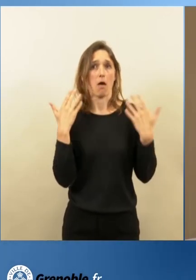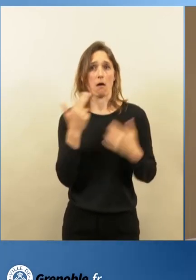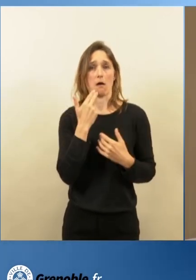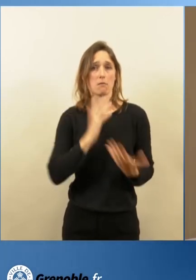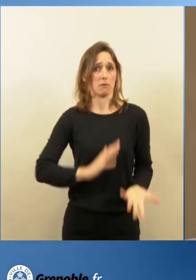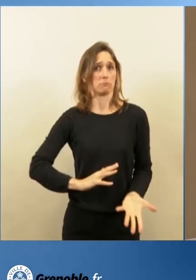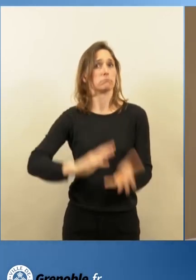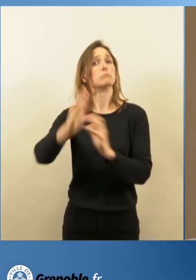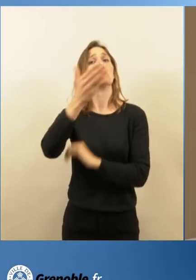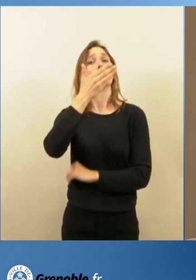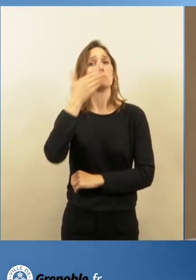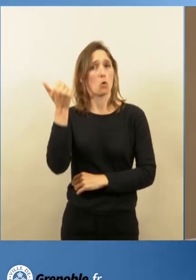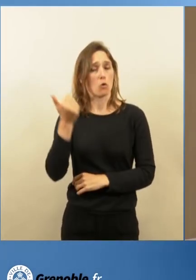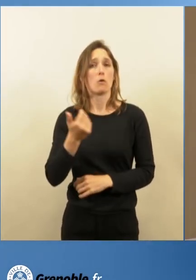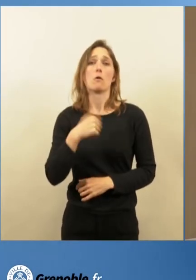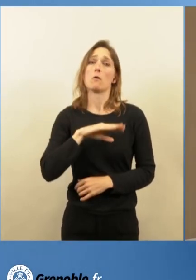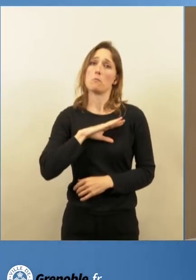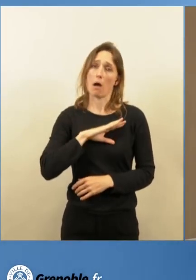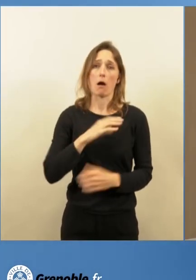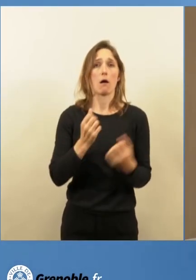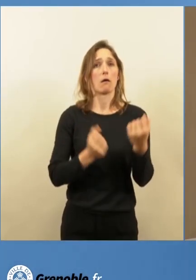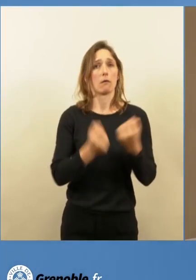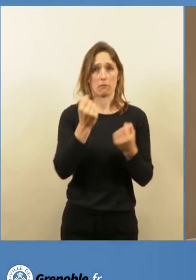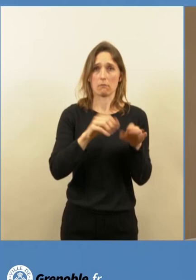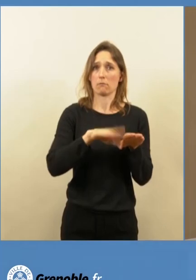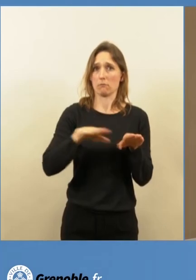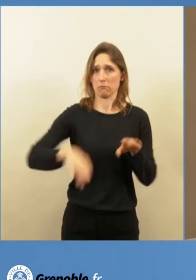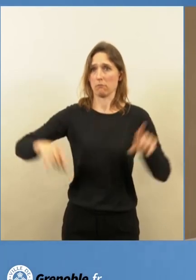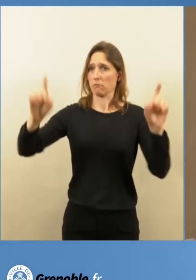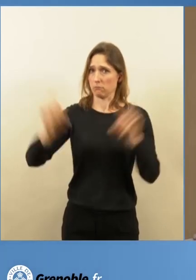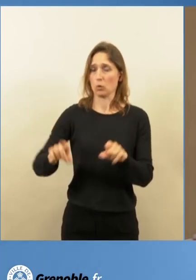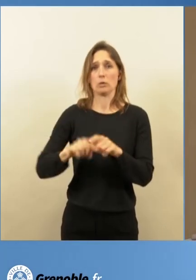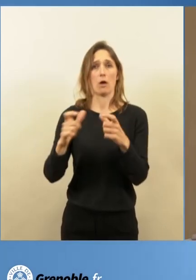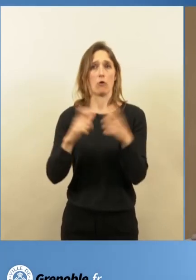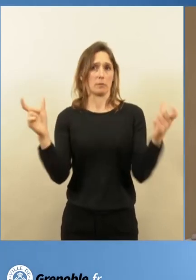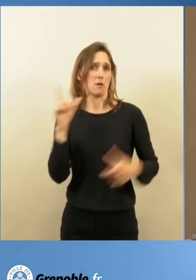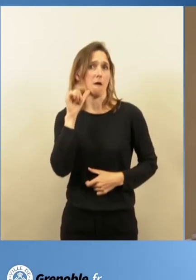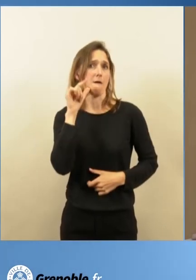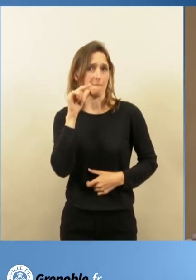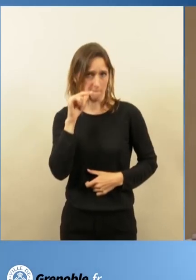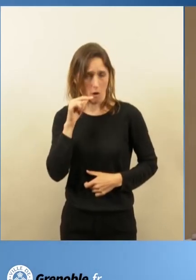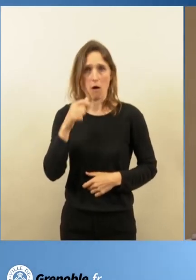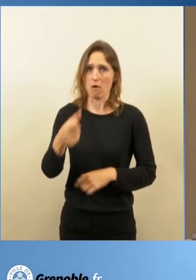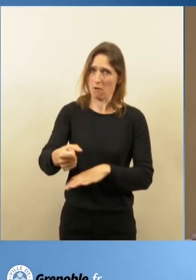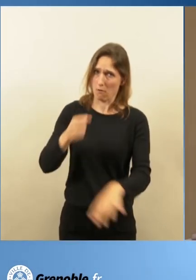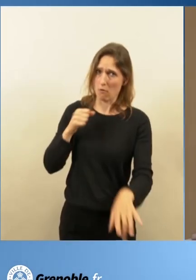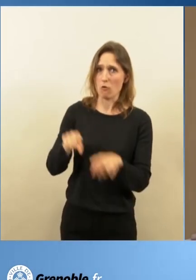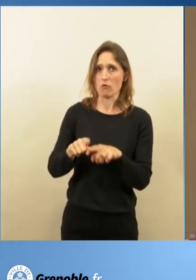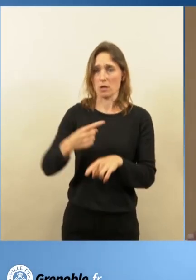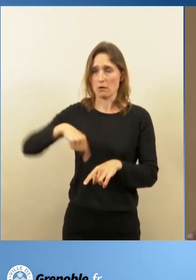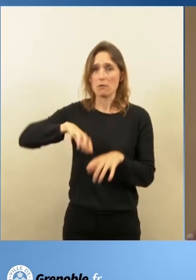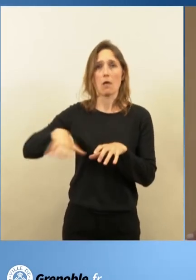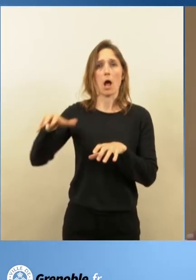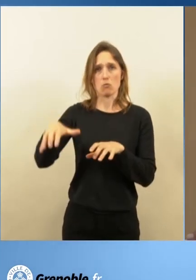il y ait donc aux innovations donc du parc automobile aux efforts des entreprises et aux actions de notre territoire pionniers en la